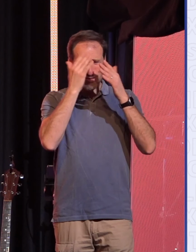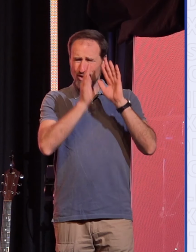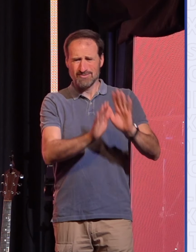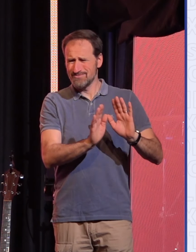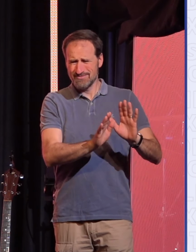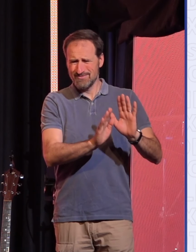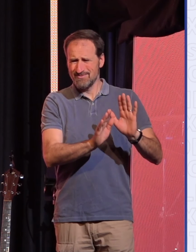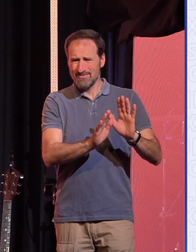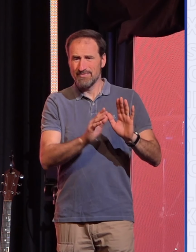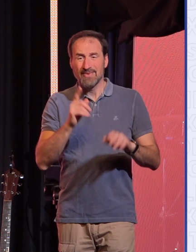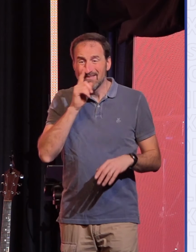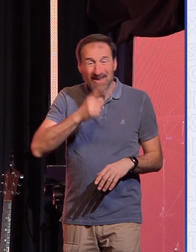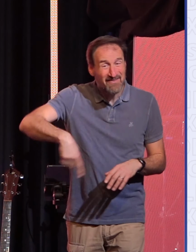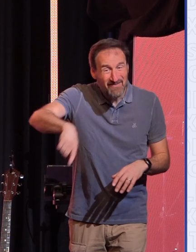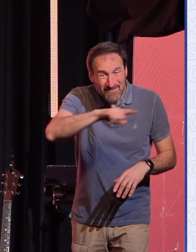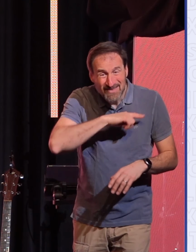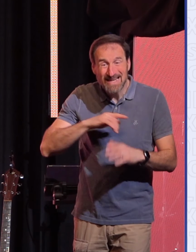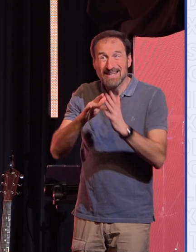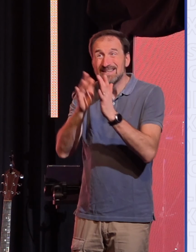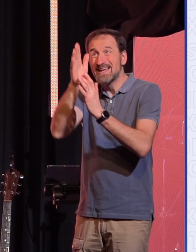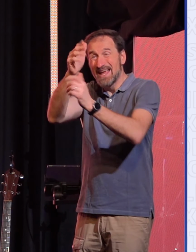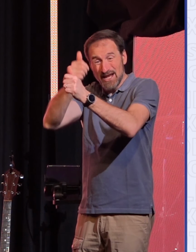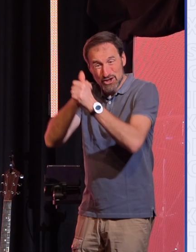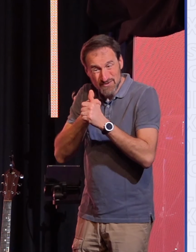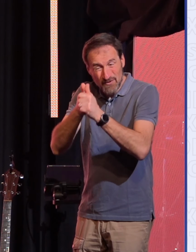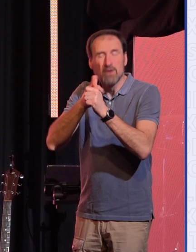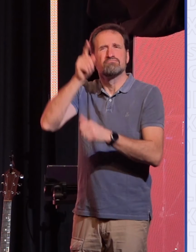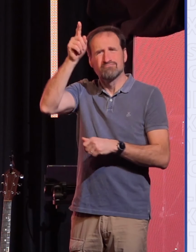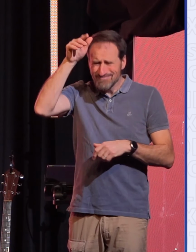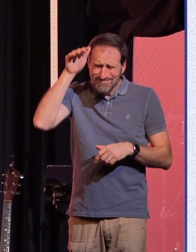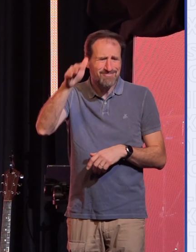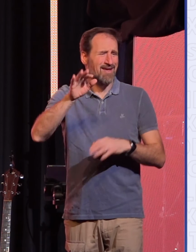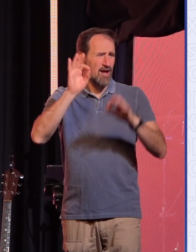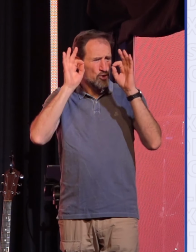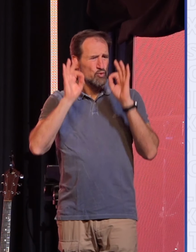unterwegs sind, dann hat er einen guten Plan und er wird sich darum kümmern.